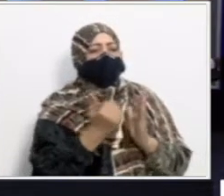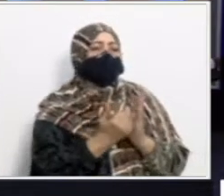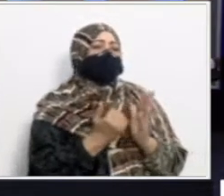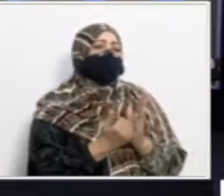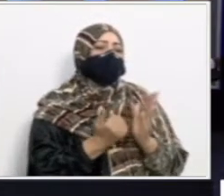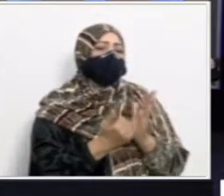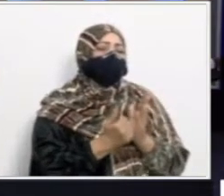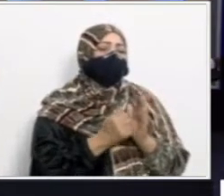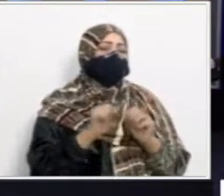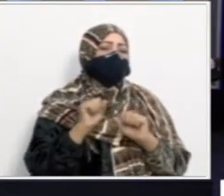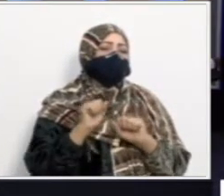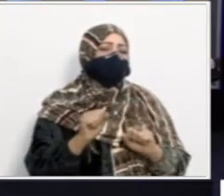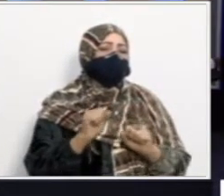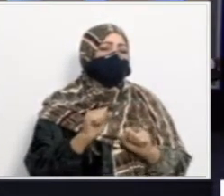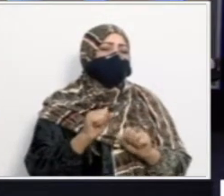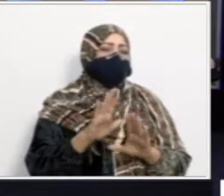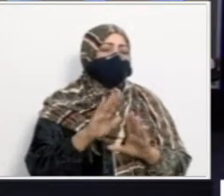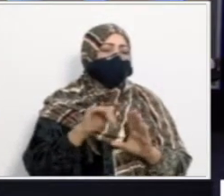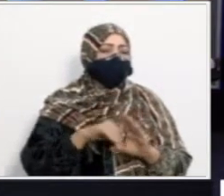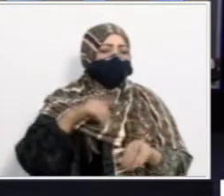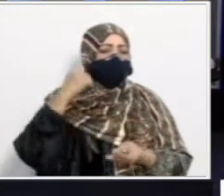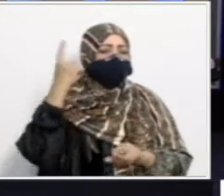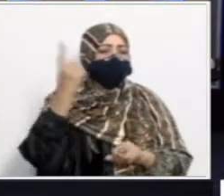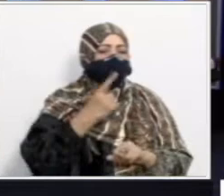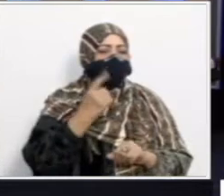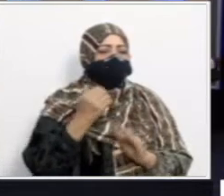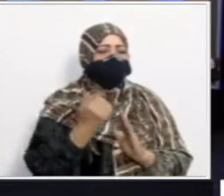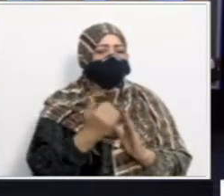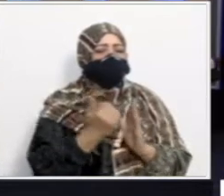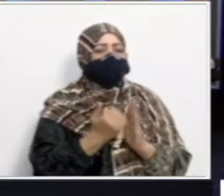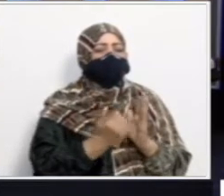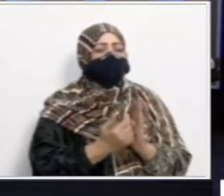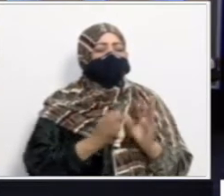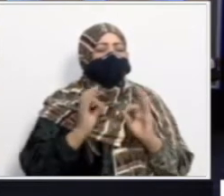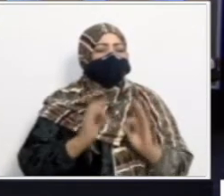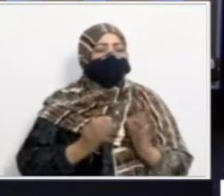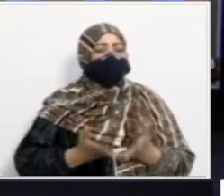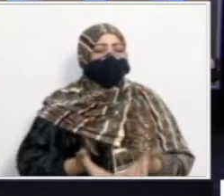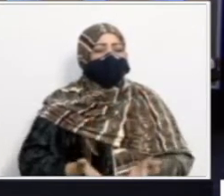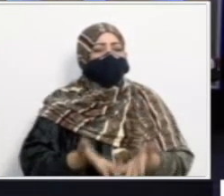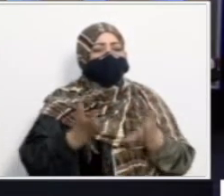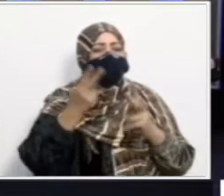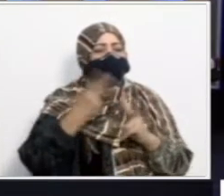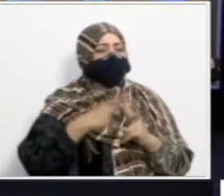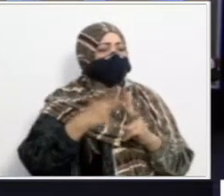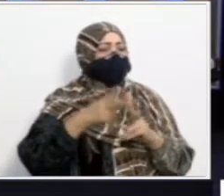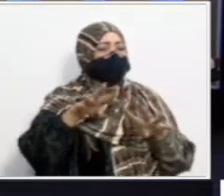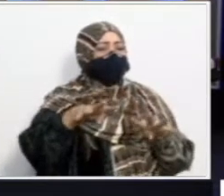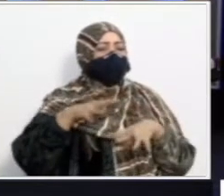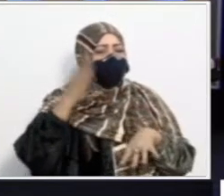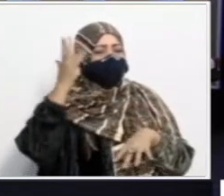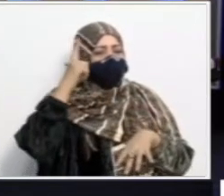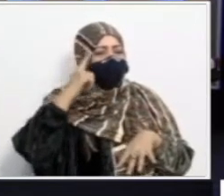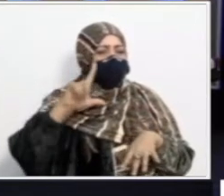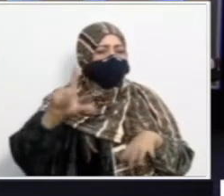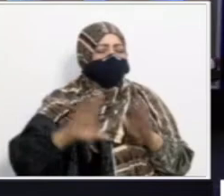يعني هذه برامج لازم يعني نهيئ بها الشعب الليبي ليتقدم، ليكون عندنا كذا، تكون عندنا حضاره، تكون عندنا ذوق، تكون عندنا كذا.